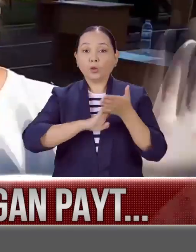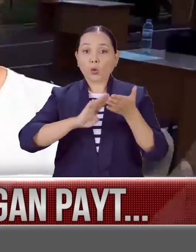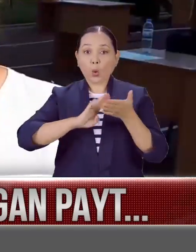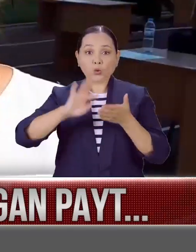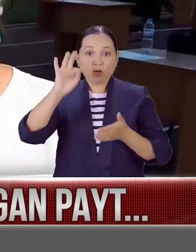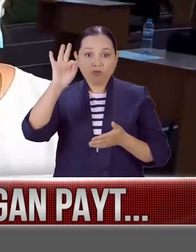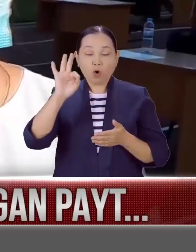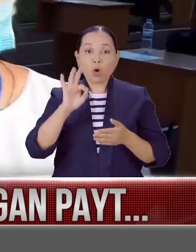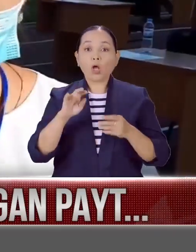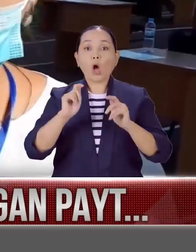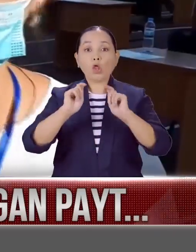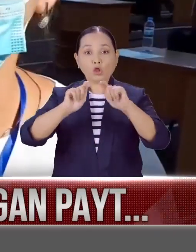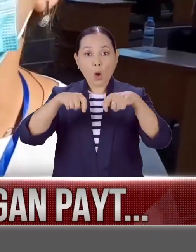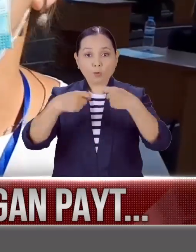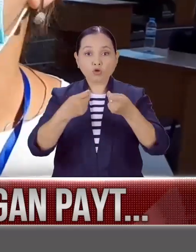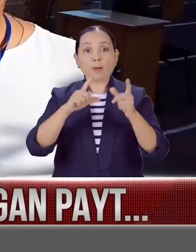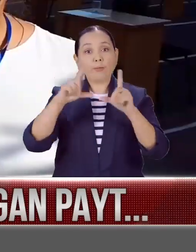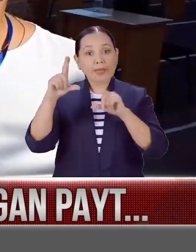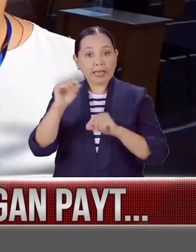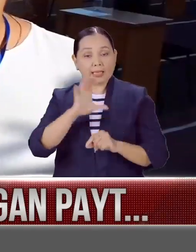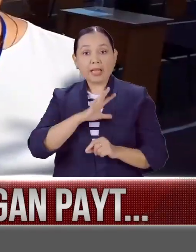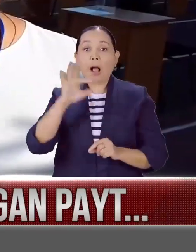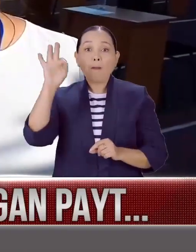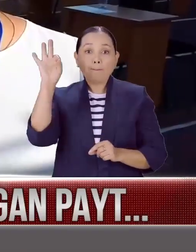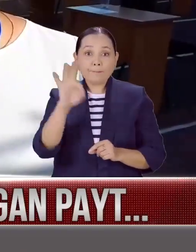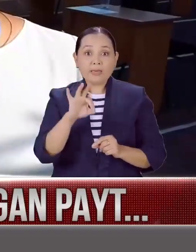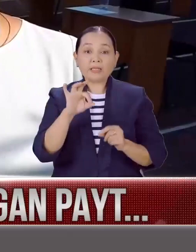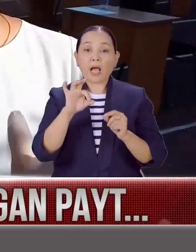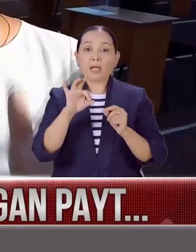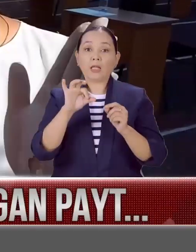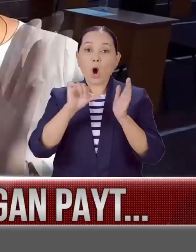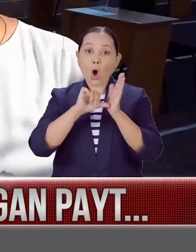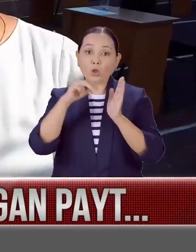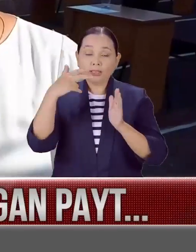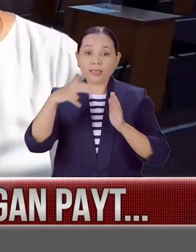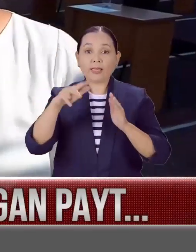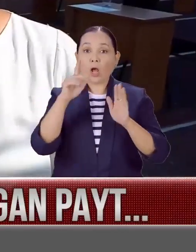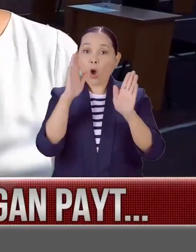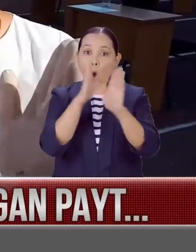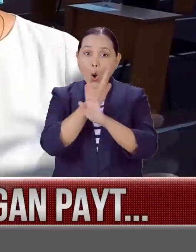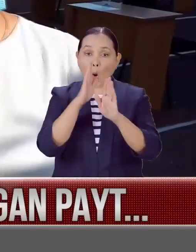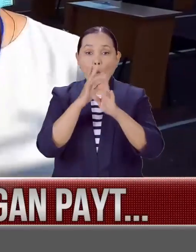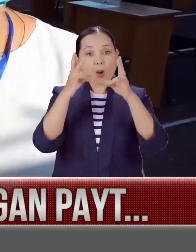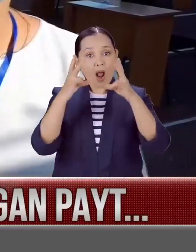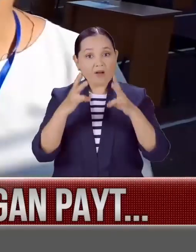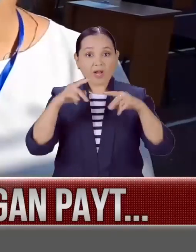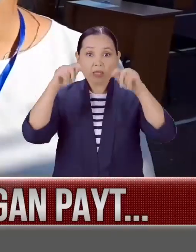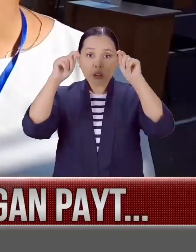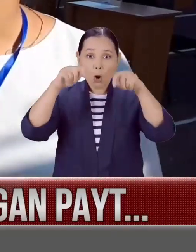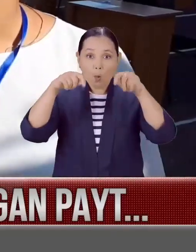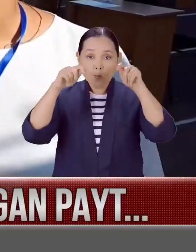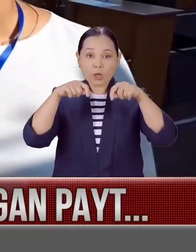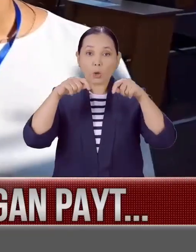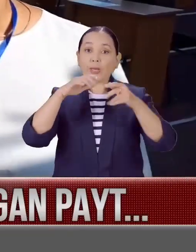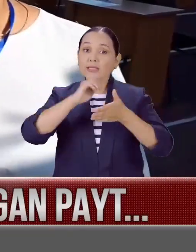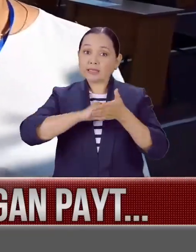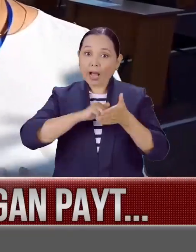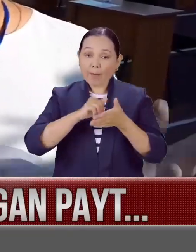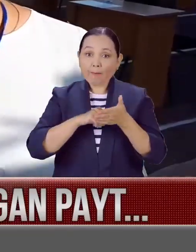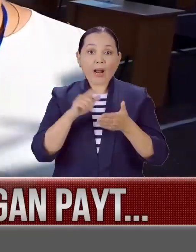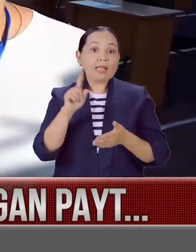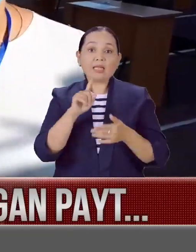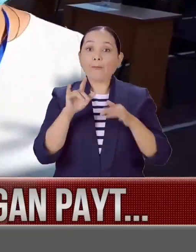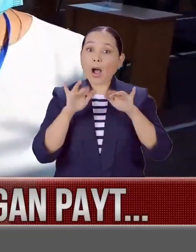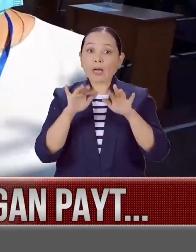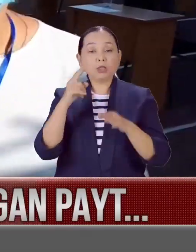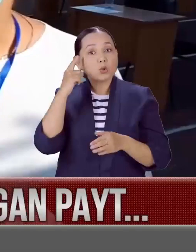90% abituriyentlar topshirib chiqib ketgan edi уже. Birdaniga 6:30 chamasi tabiiy ofat o'sha yomg'ir yog'ganligi sababli nima